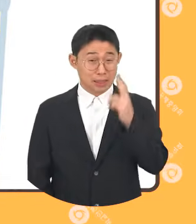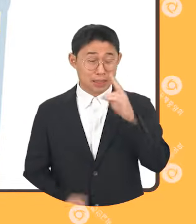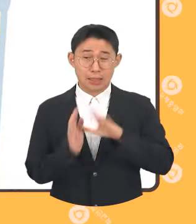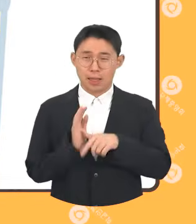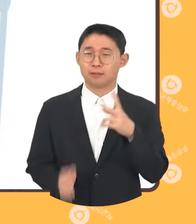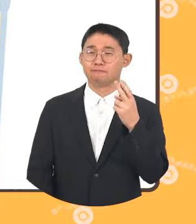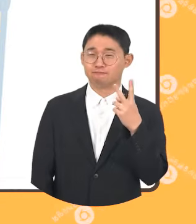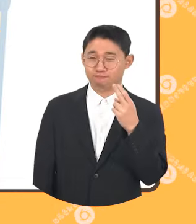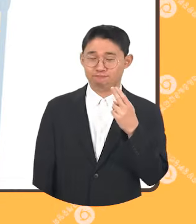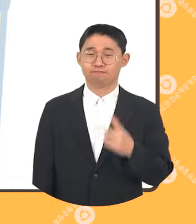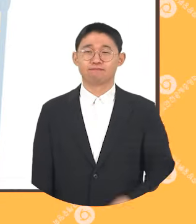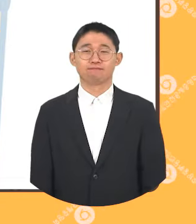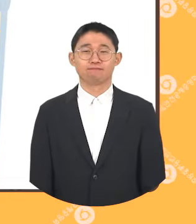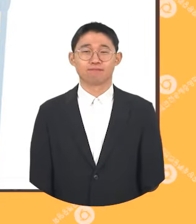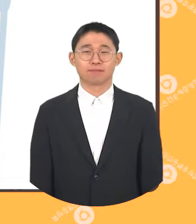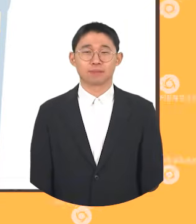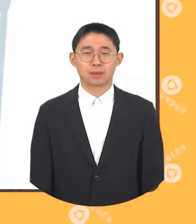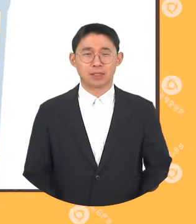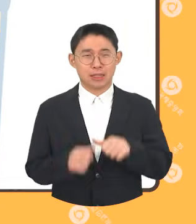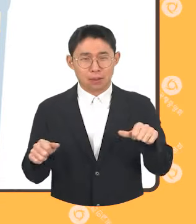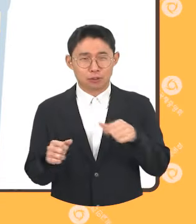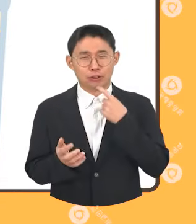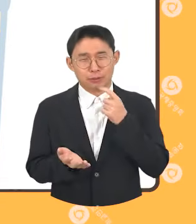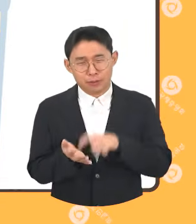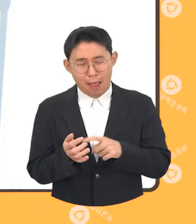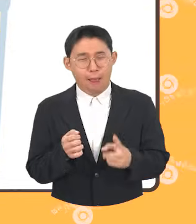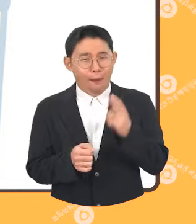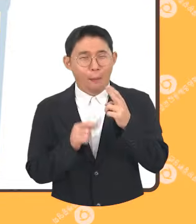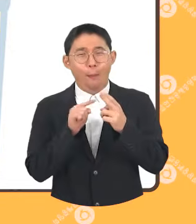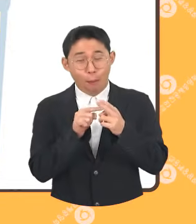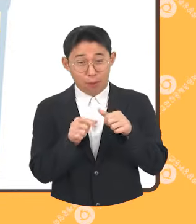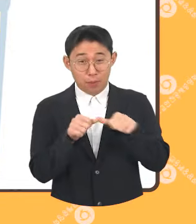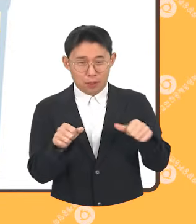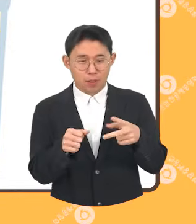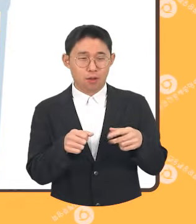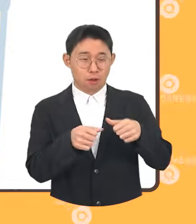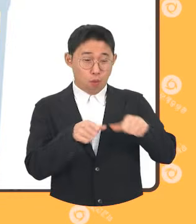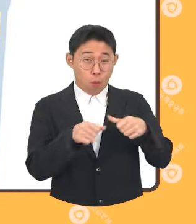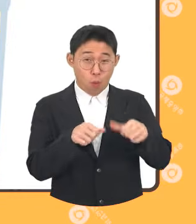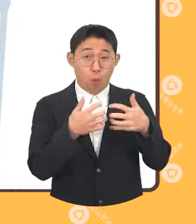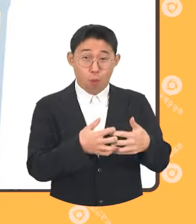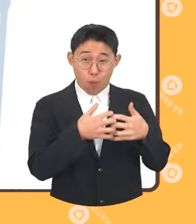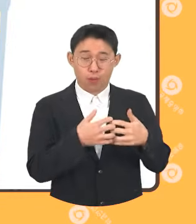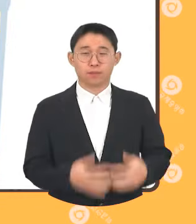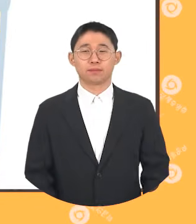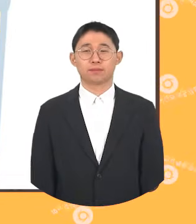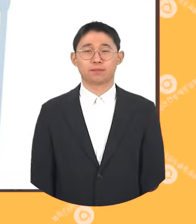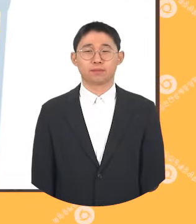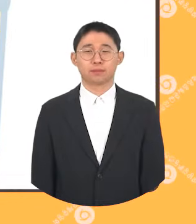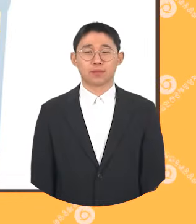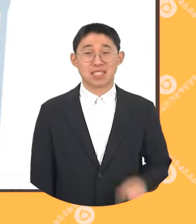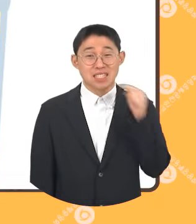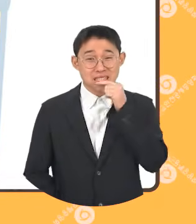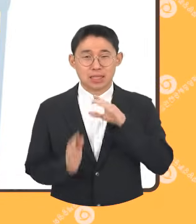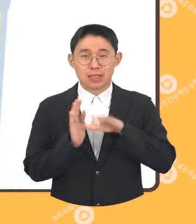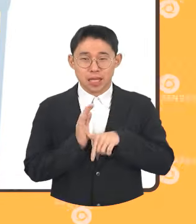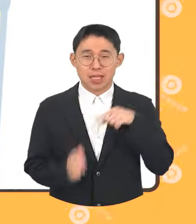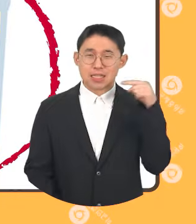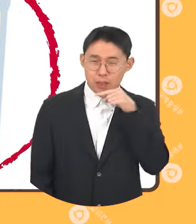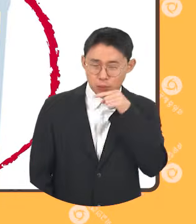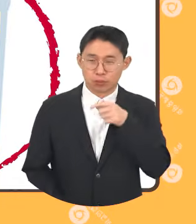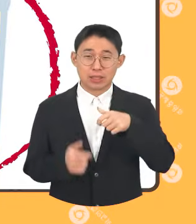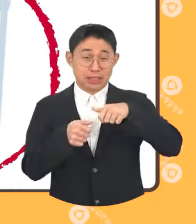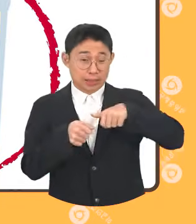것을 자를 때 쓰는 가위, 테이프를 쉽게 자를 수 있게 도와주는 테이프 커팅기, 이를 닦을